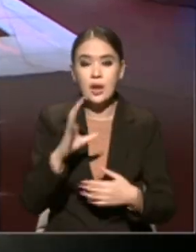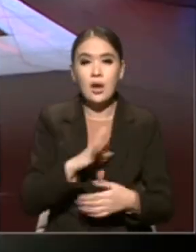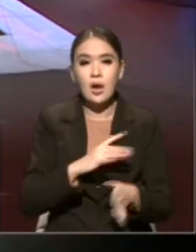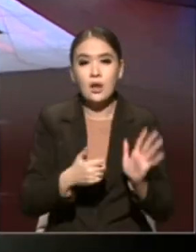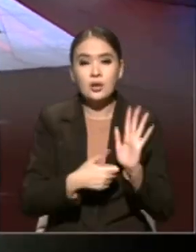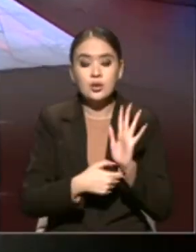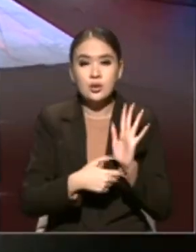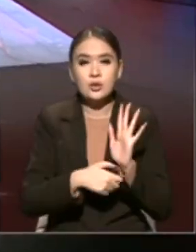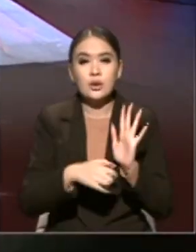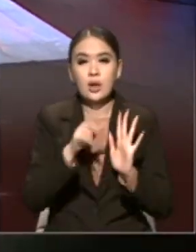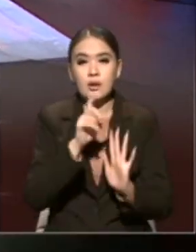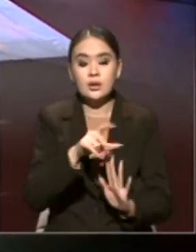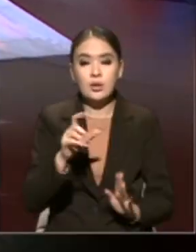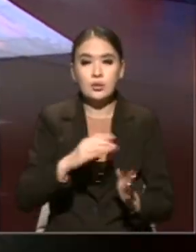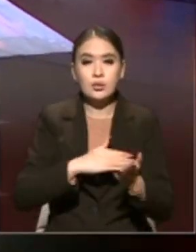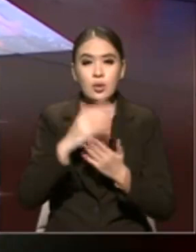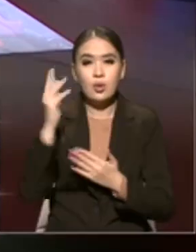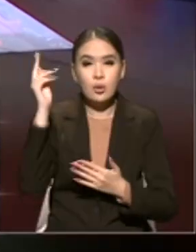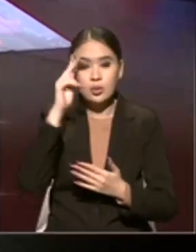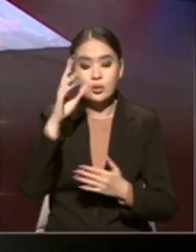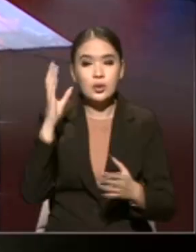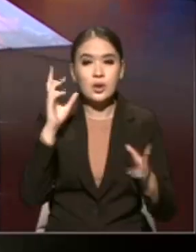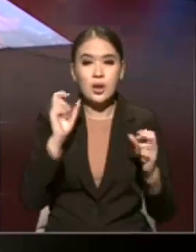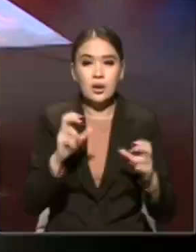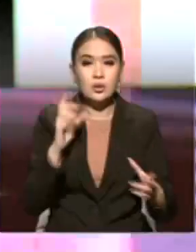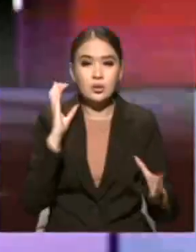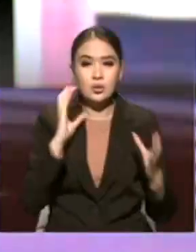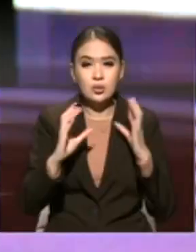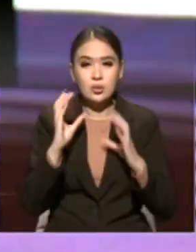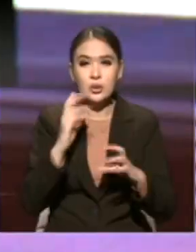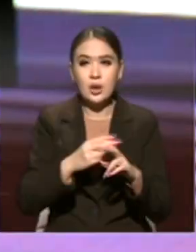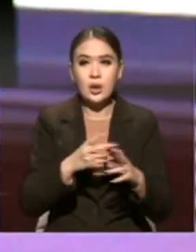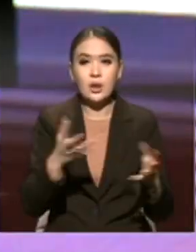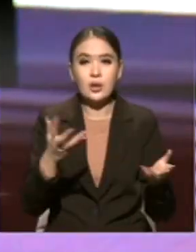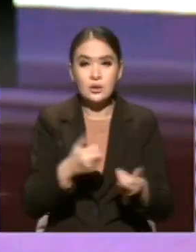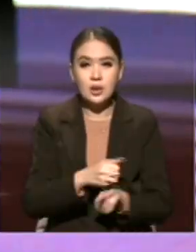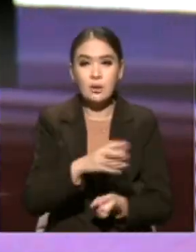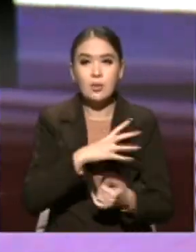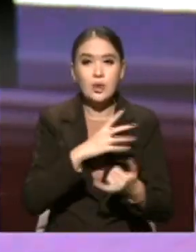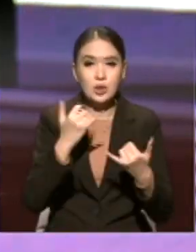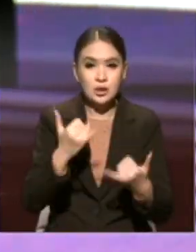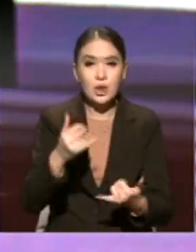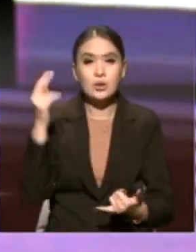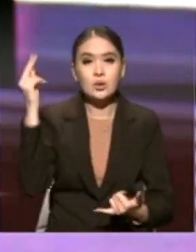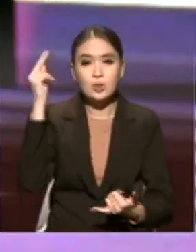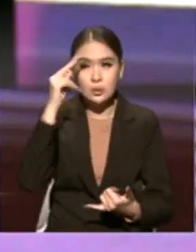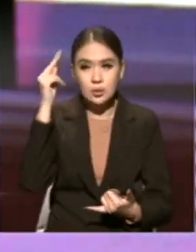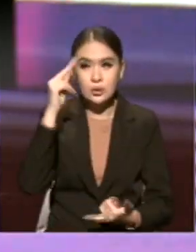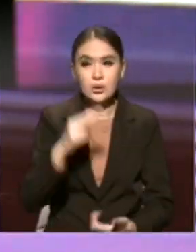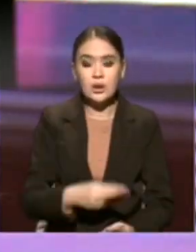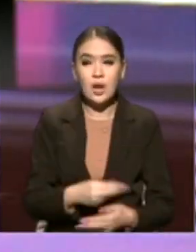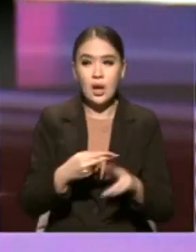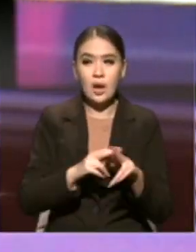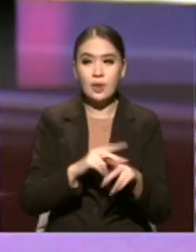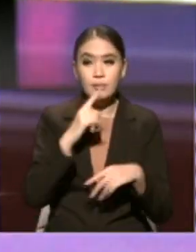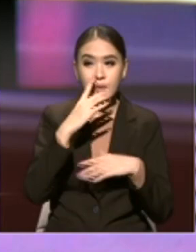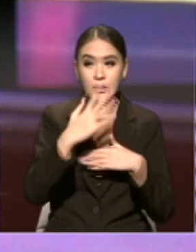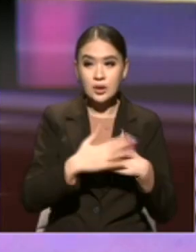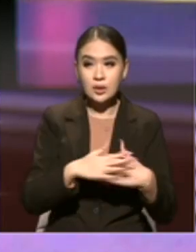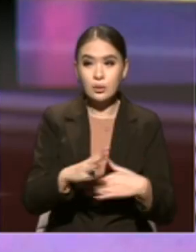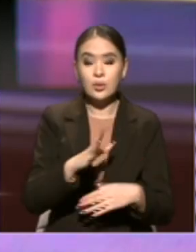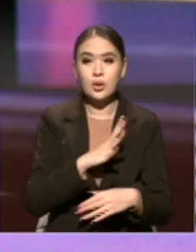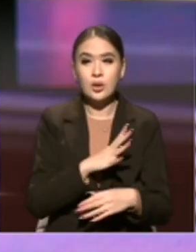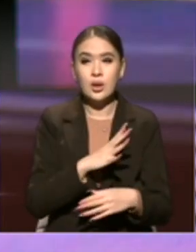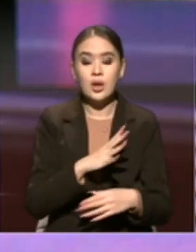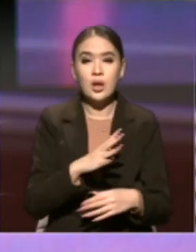азамат жоғары оқу орындарына студент болып қабылданды. Қазіргі уақытта оқып жатыр. Ал биыл бөлгендер міне